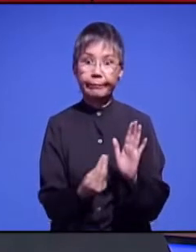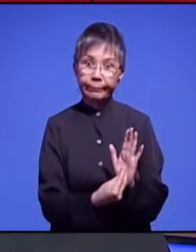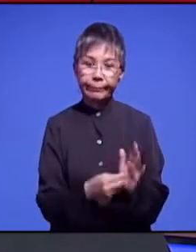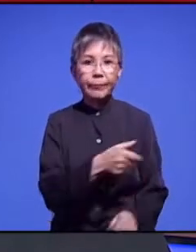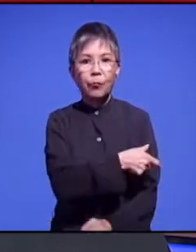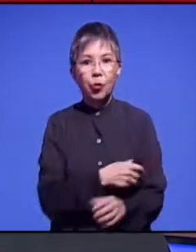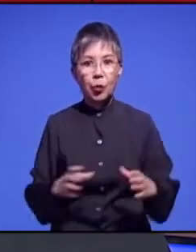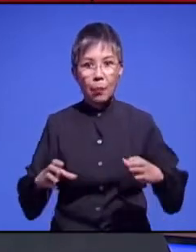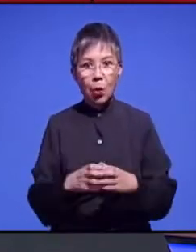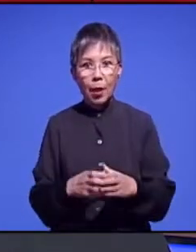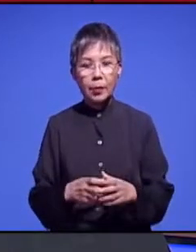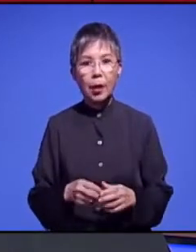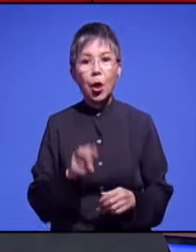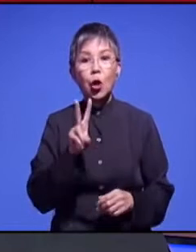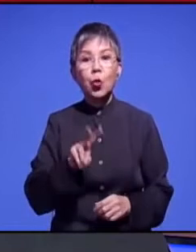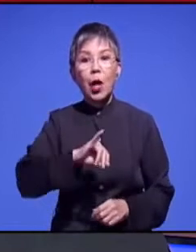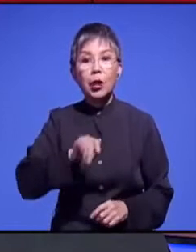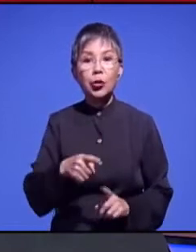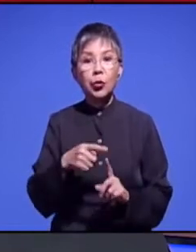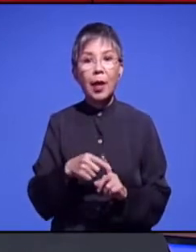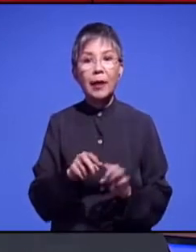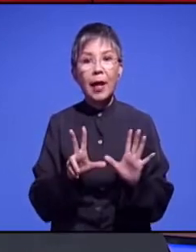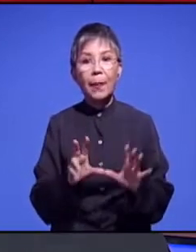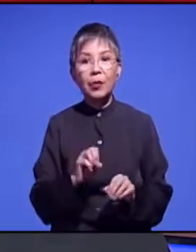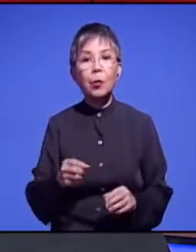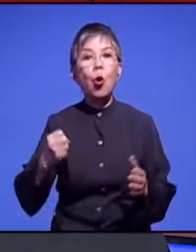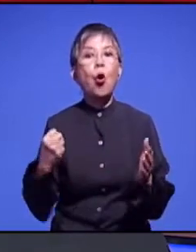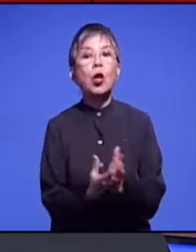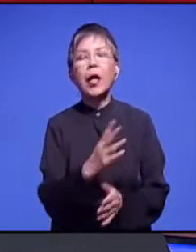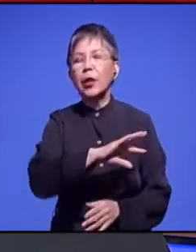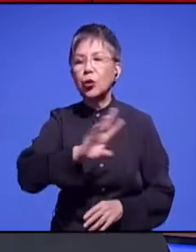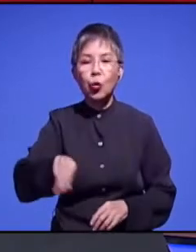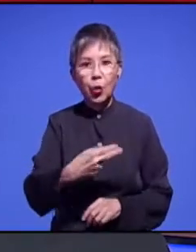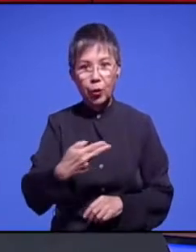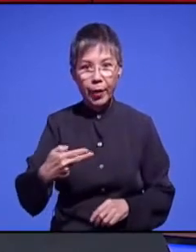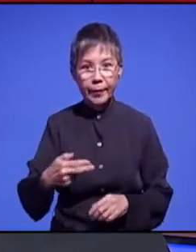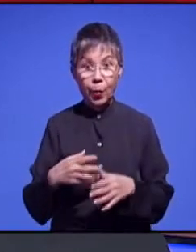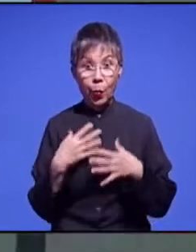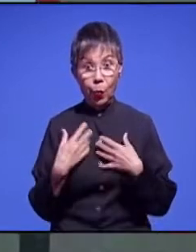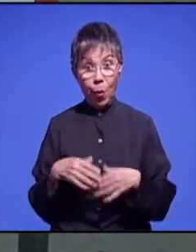petugas gabungan menindak 2.800.000 lebih pelanggar di seluruh Indonesia.